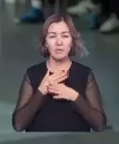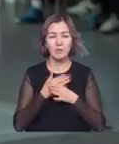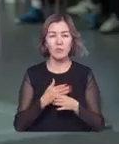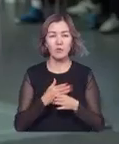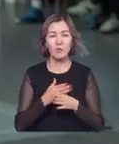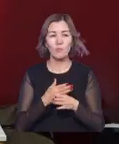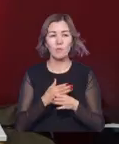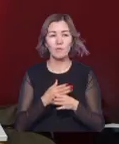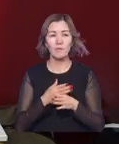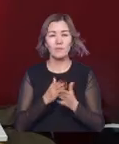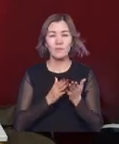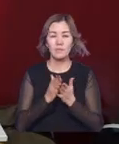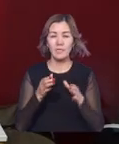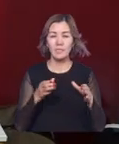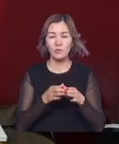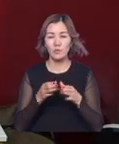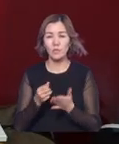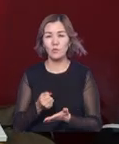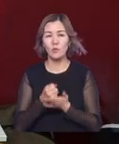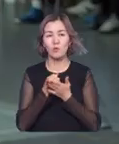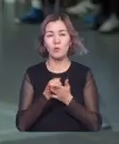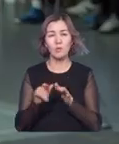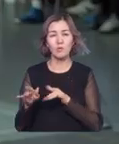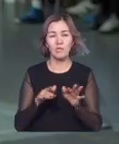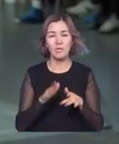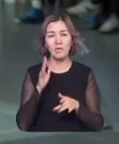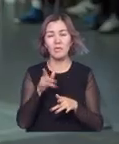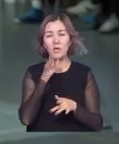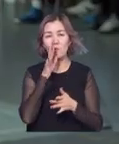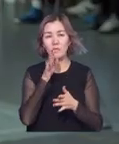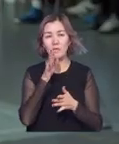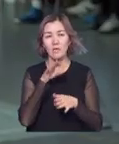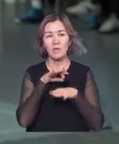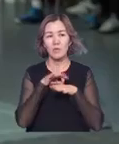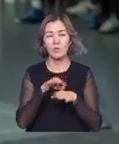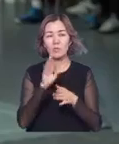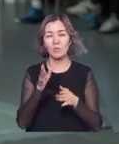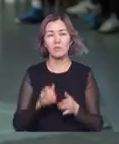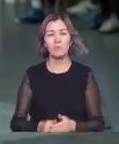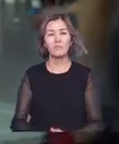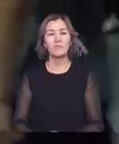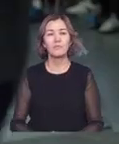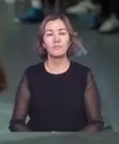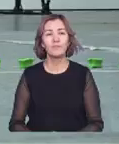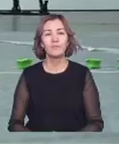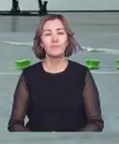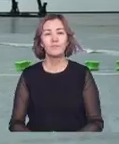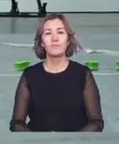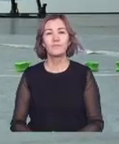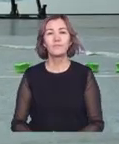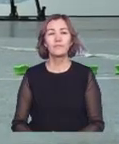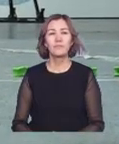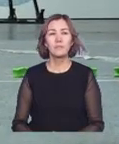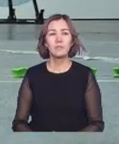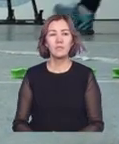және саяси ұйымдардың қолдауымен осындай шараларда алдағы уақытта да жиі-жиі өткізіп тұрамыз деген үміттеміз.